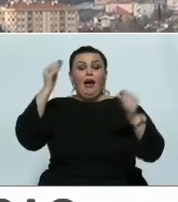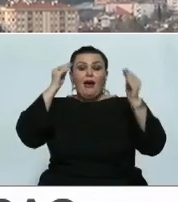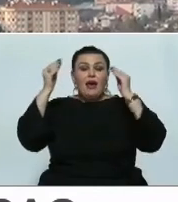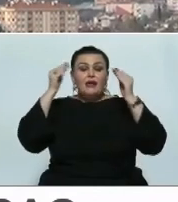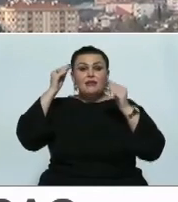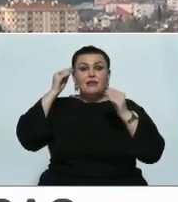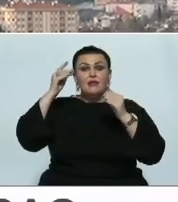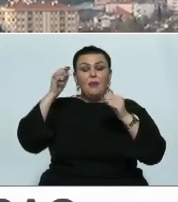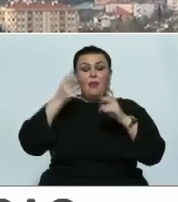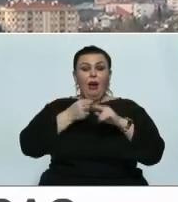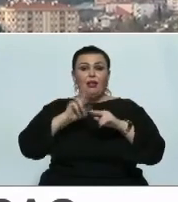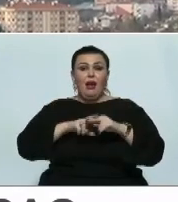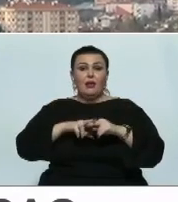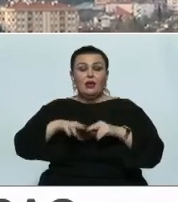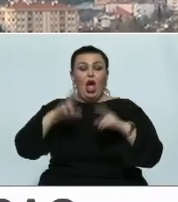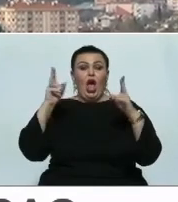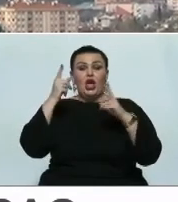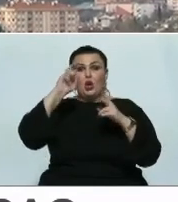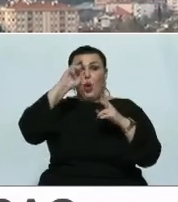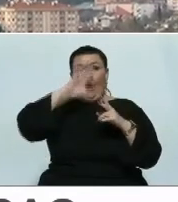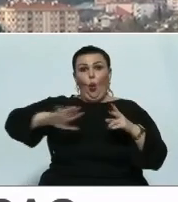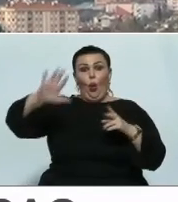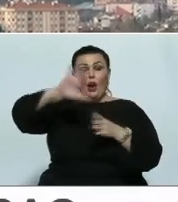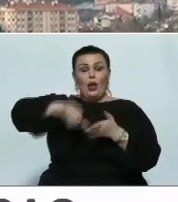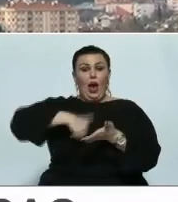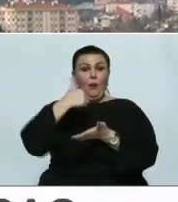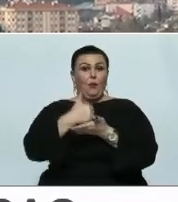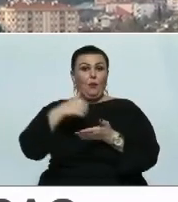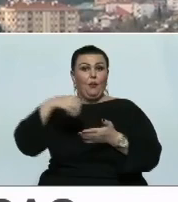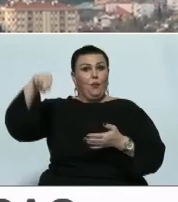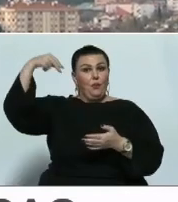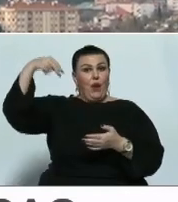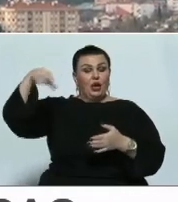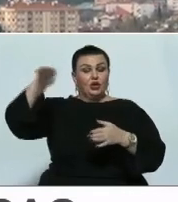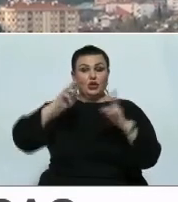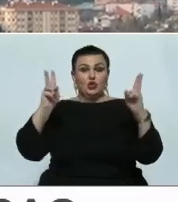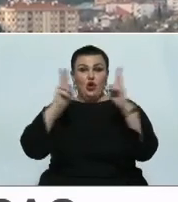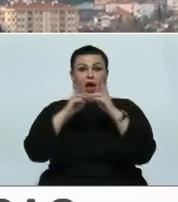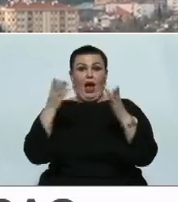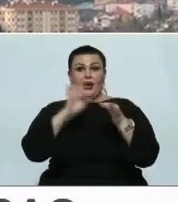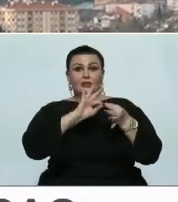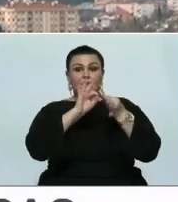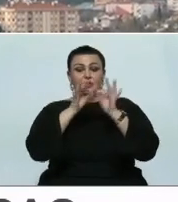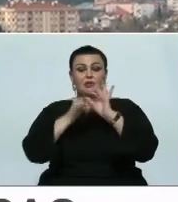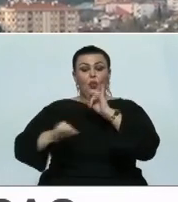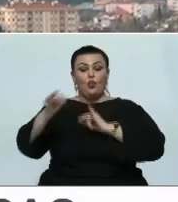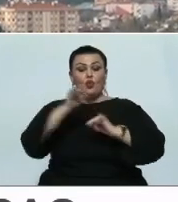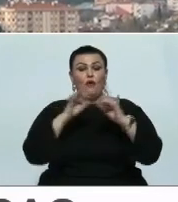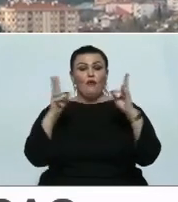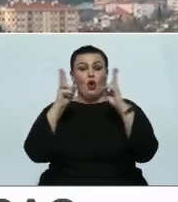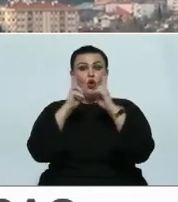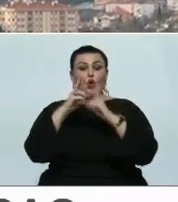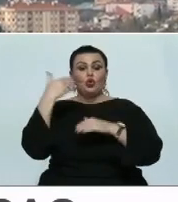başçısı görüş zamanı esasen hansı meseleler müzakirə ediləcək, detalları ise yalnız görüş